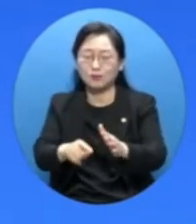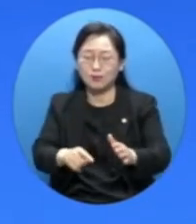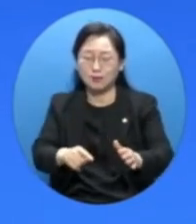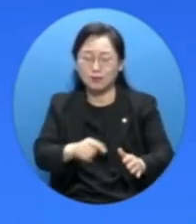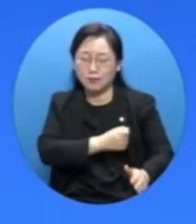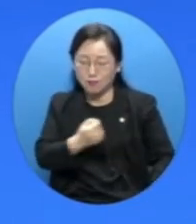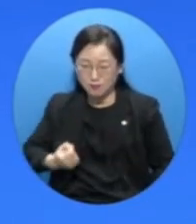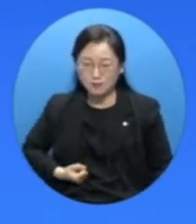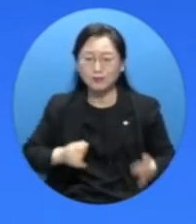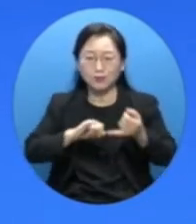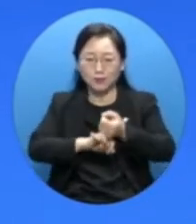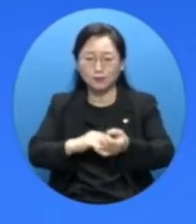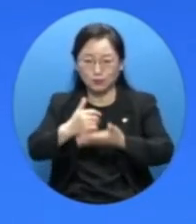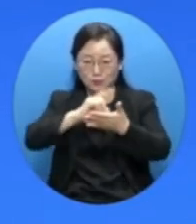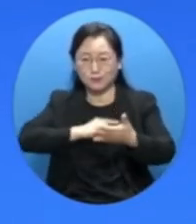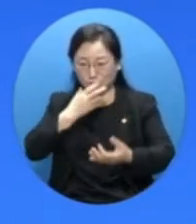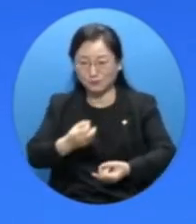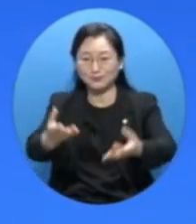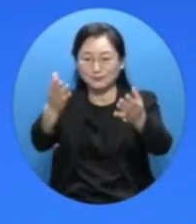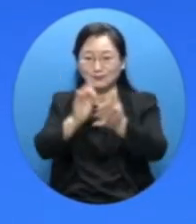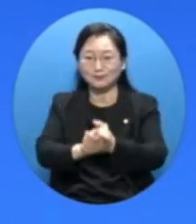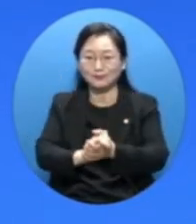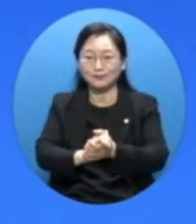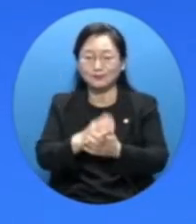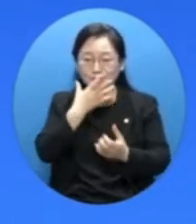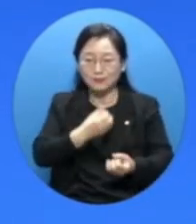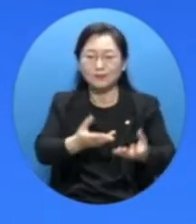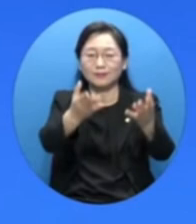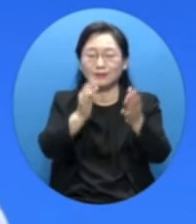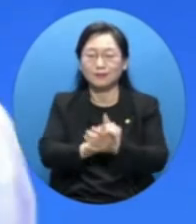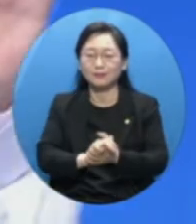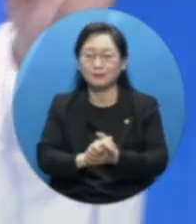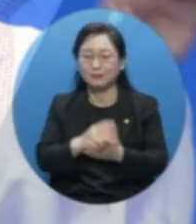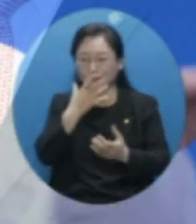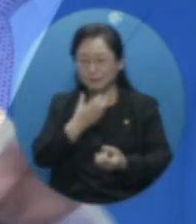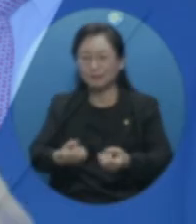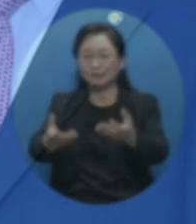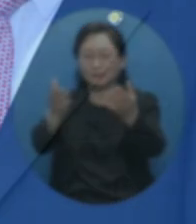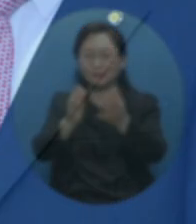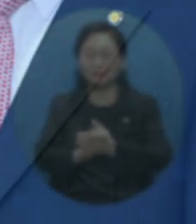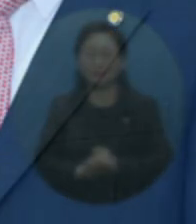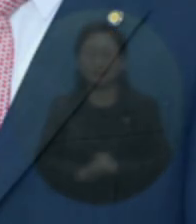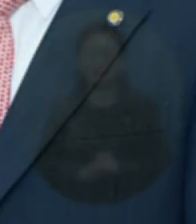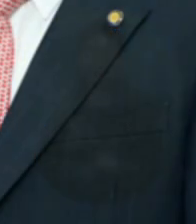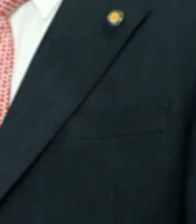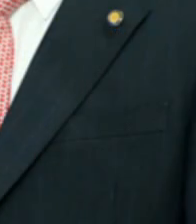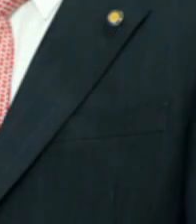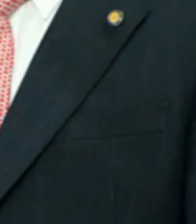헌신한 여러분 모두 되기를 주님의 이름으로 축원합니다. 축원합니다. 축원합니다. 축원합니다.